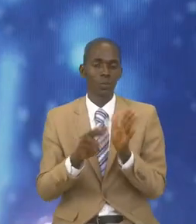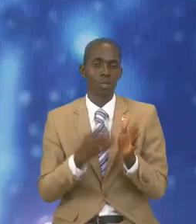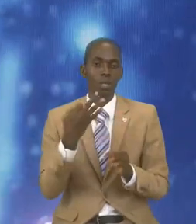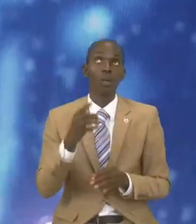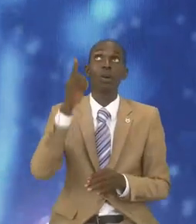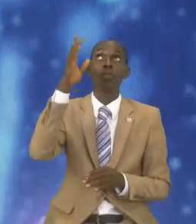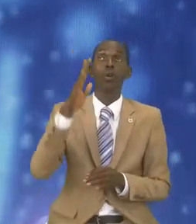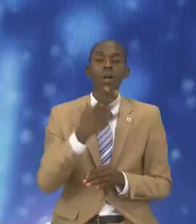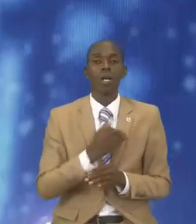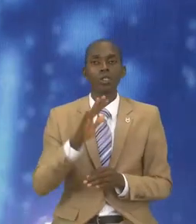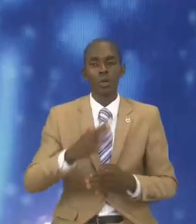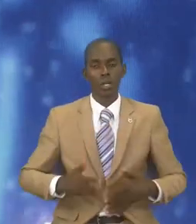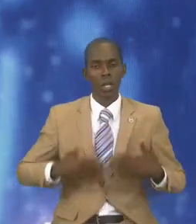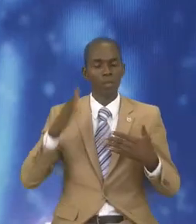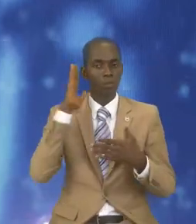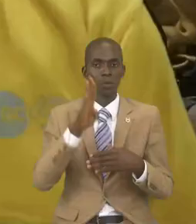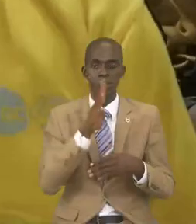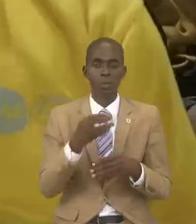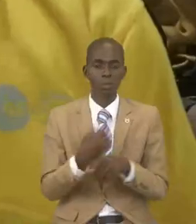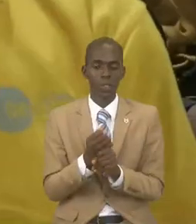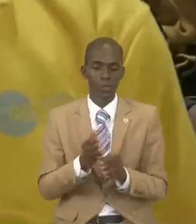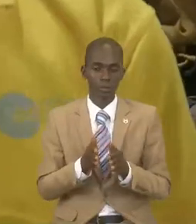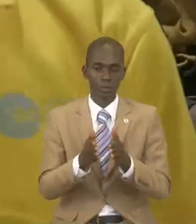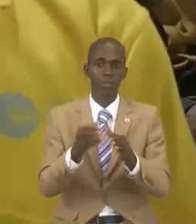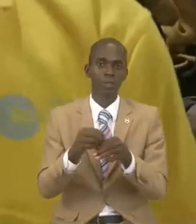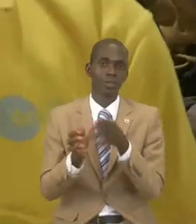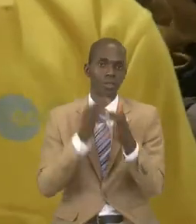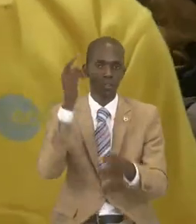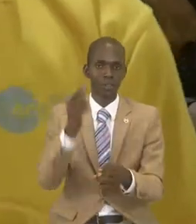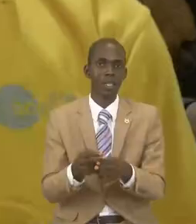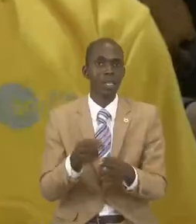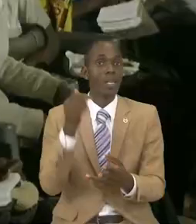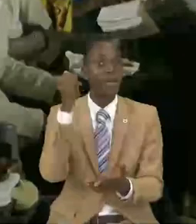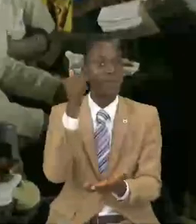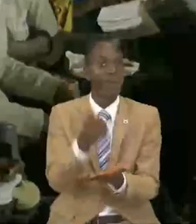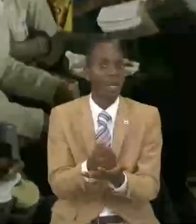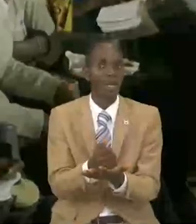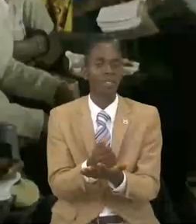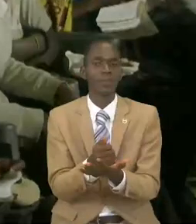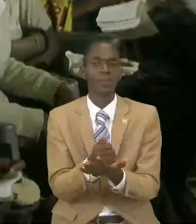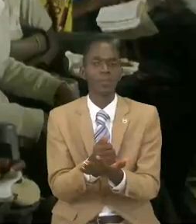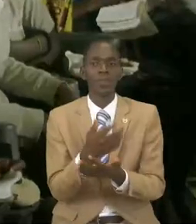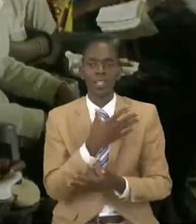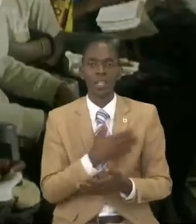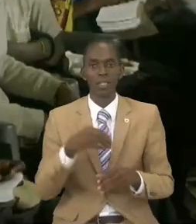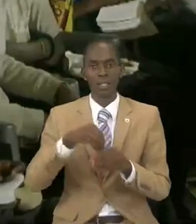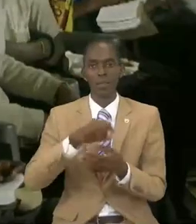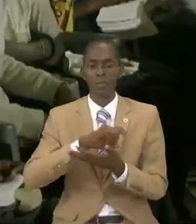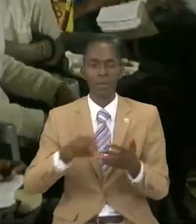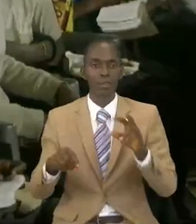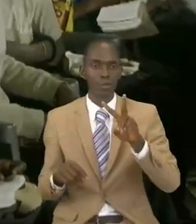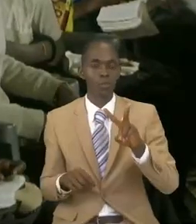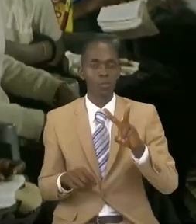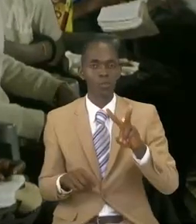et votre vie sera fortifiée au nom de Jésus. Amen. Verset